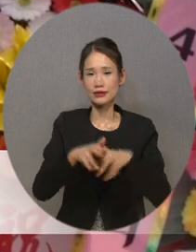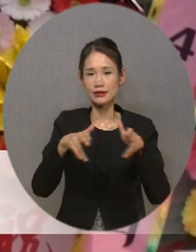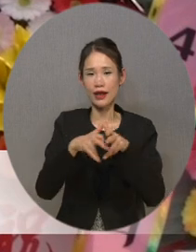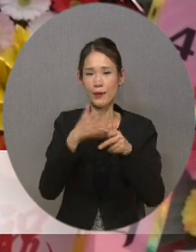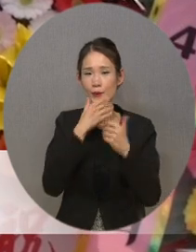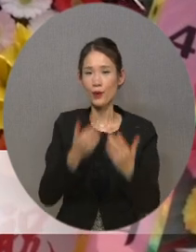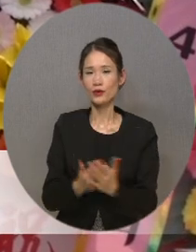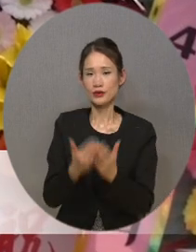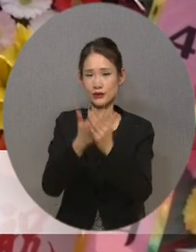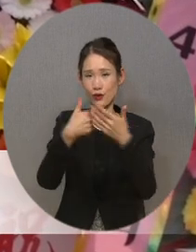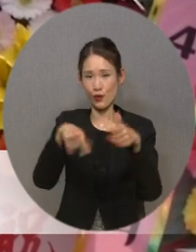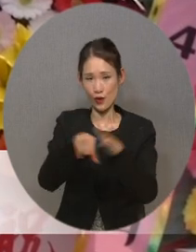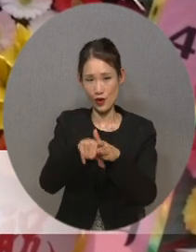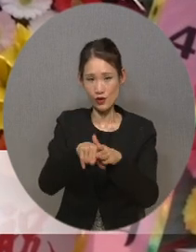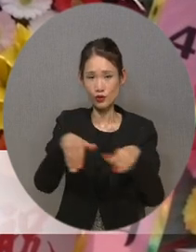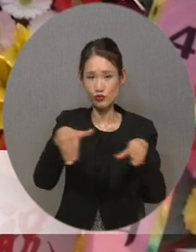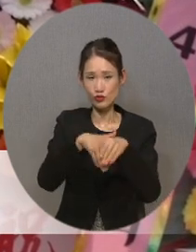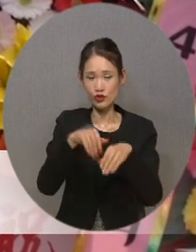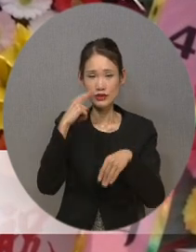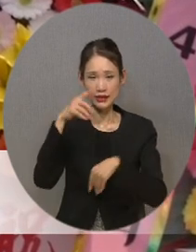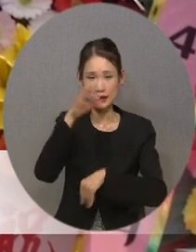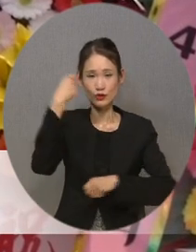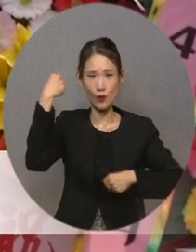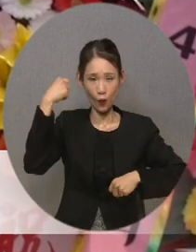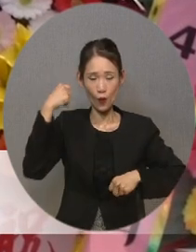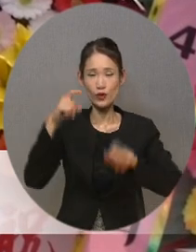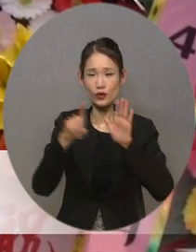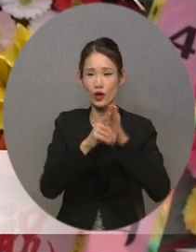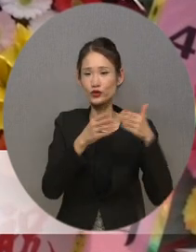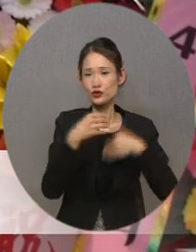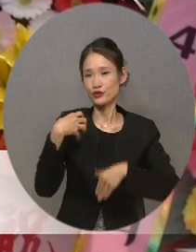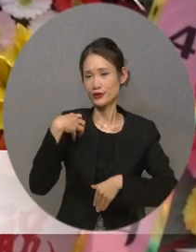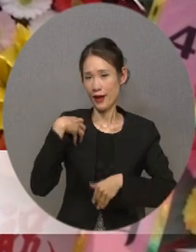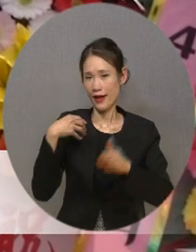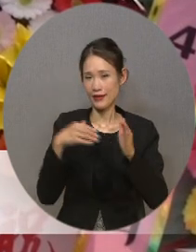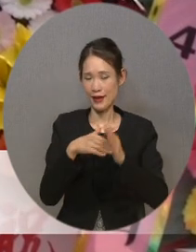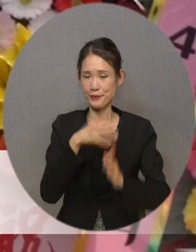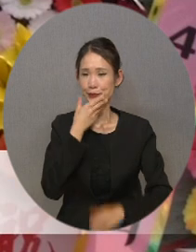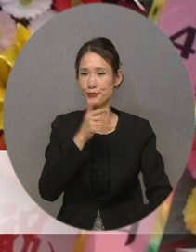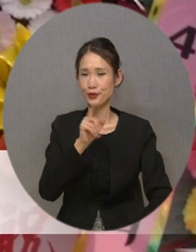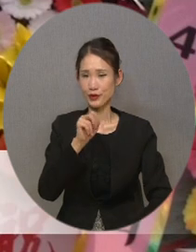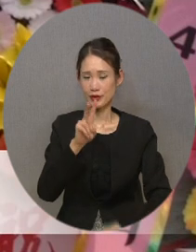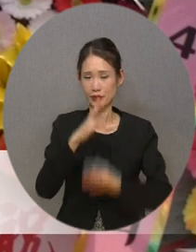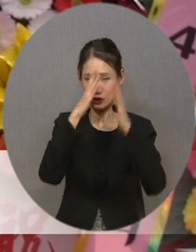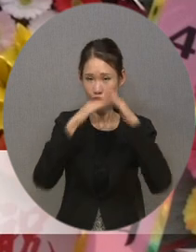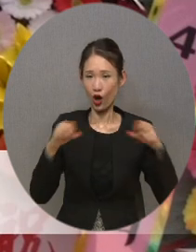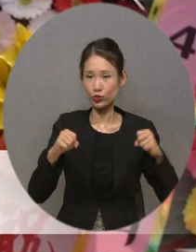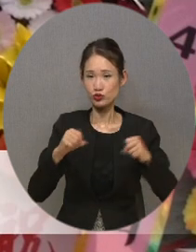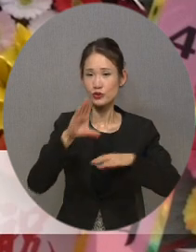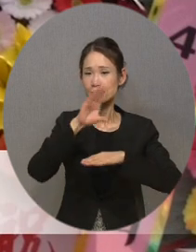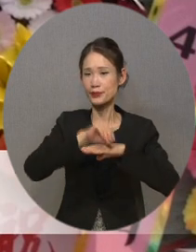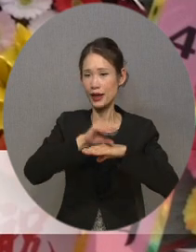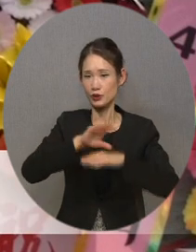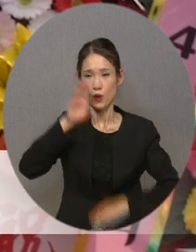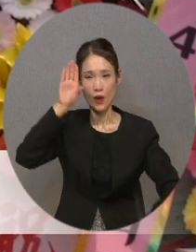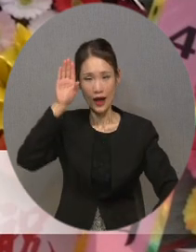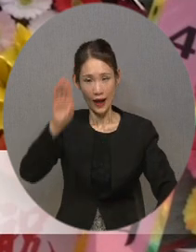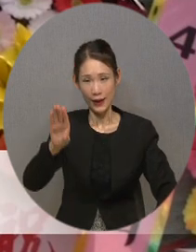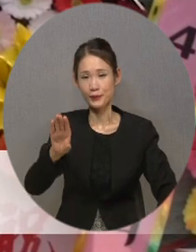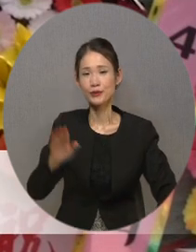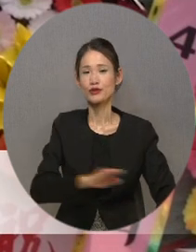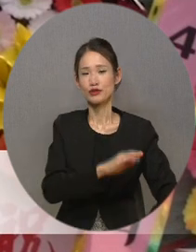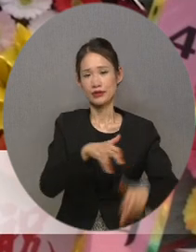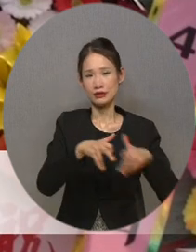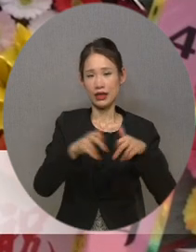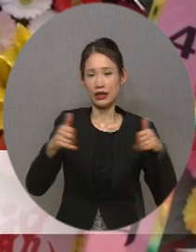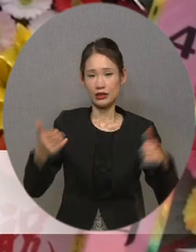위해서 문화예술 공연을 주관하게 되었습니다. 복지TV 전북방송은 앞으로도 우리